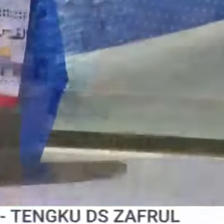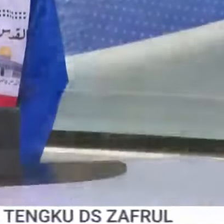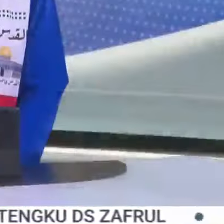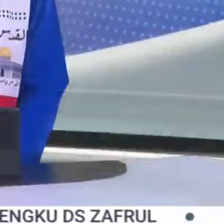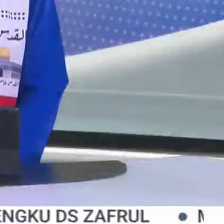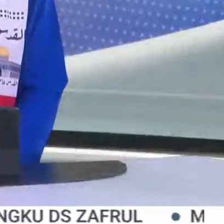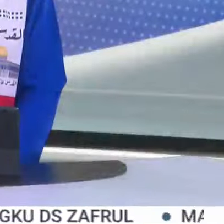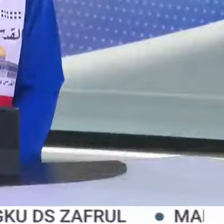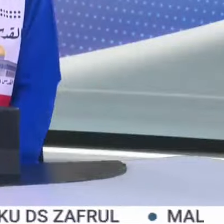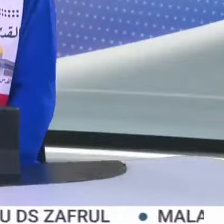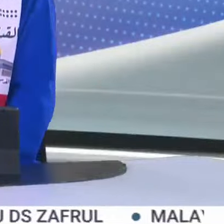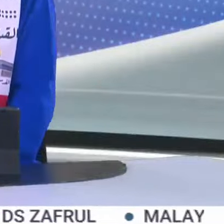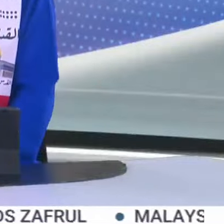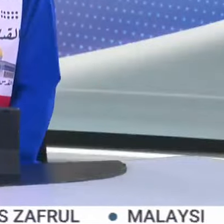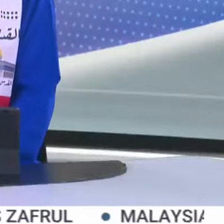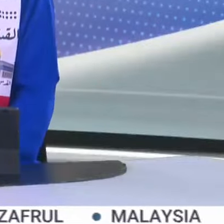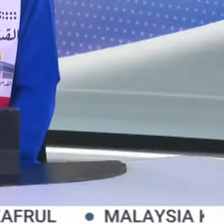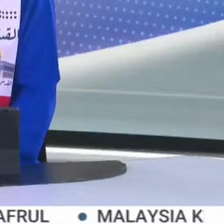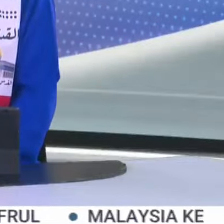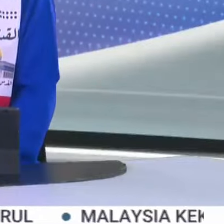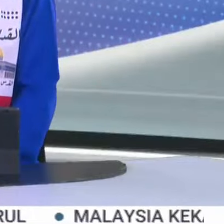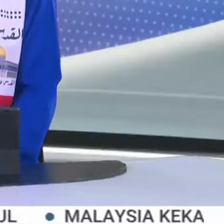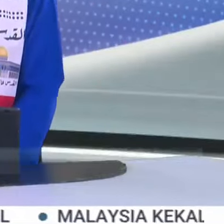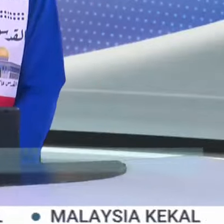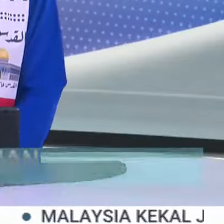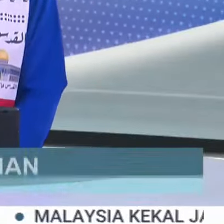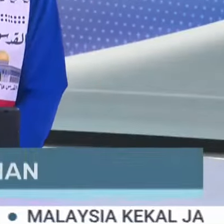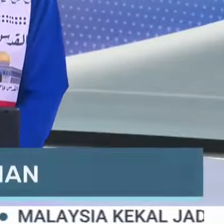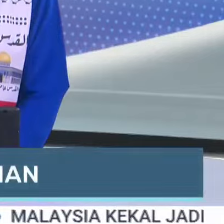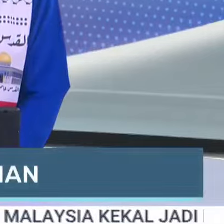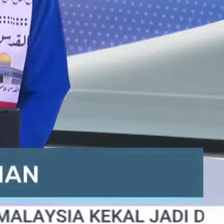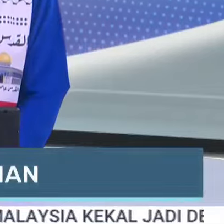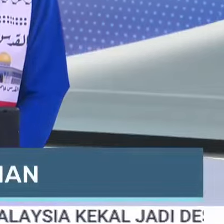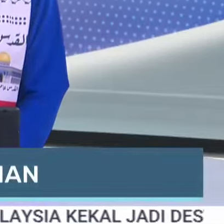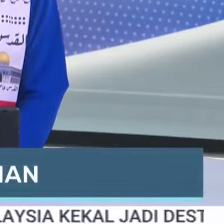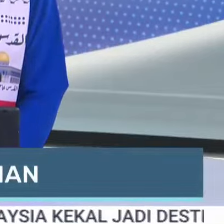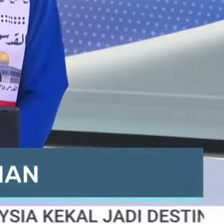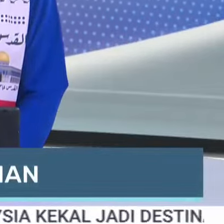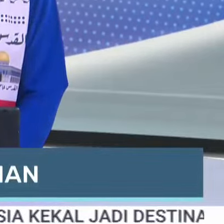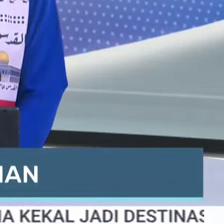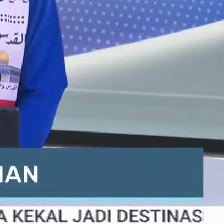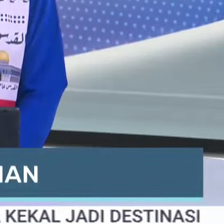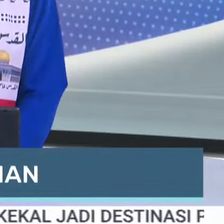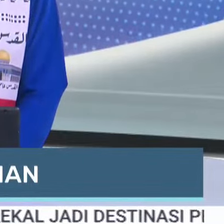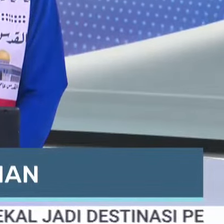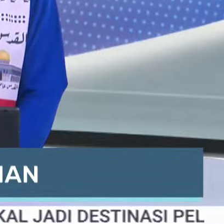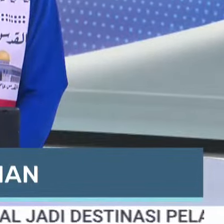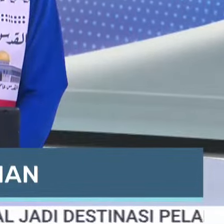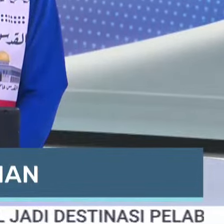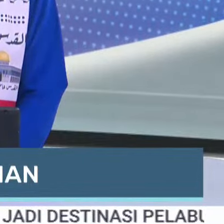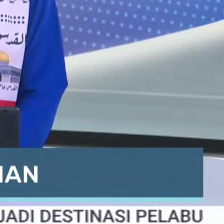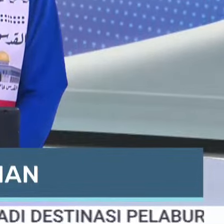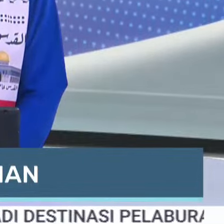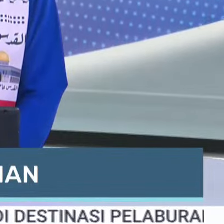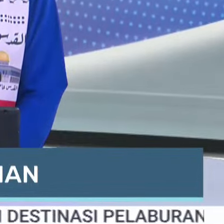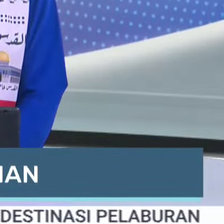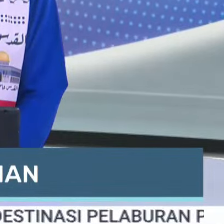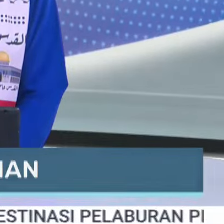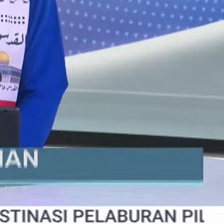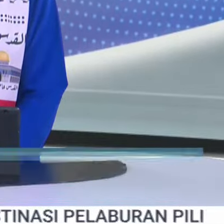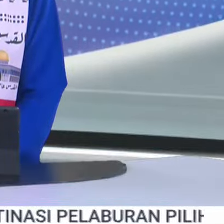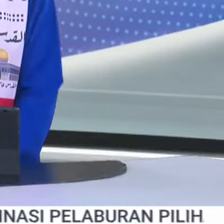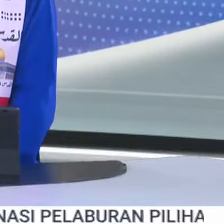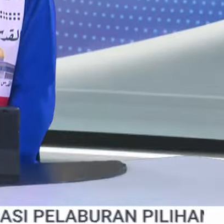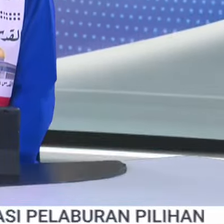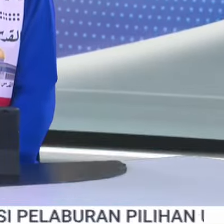dimuktamadkan Assalamualaikum dan salam malaysiaani hari ketiga lawatan Rasmi ke Jerman Perdana Menteri Datuk Seri Anwar Ibrahim meneruskan misi